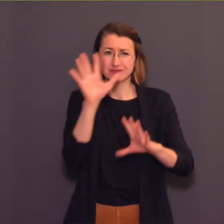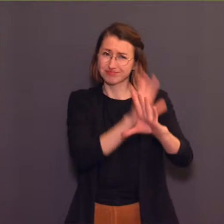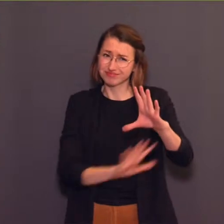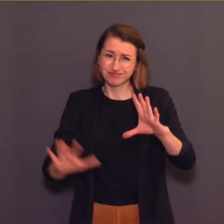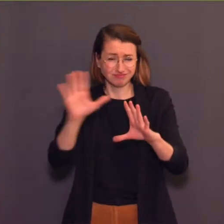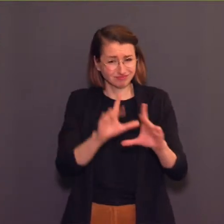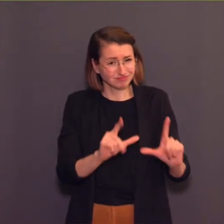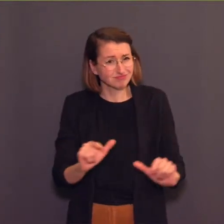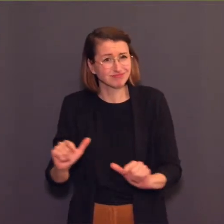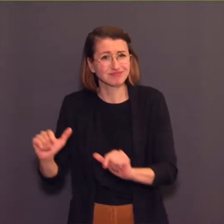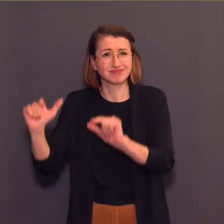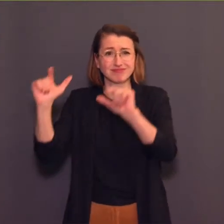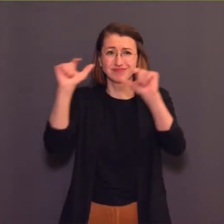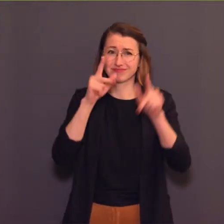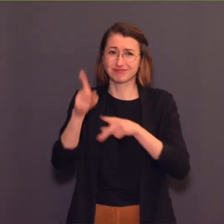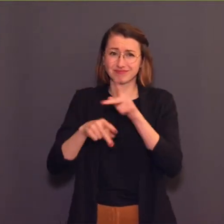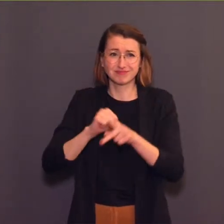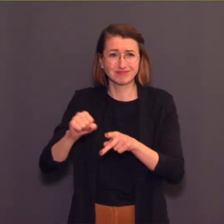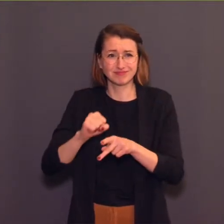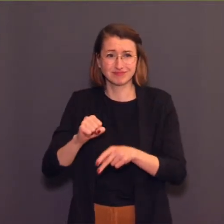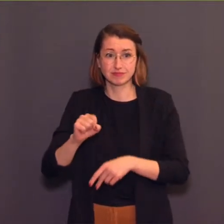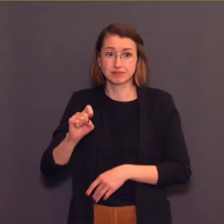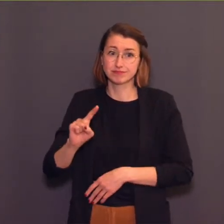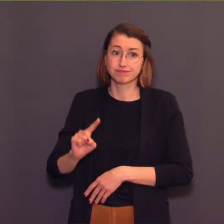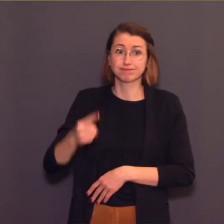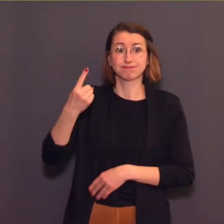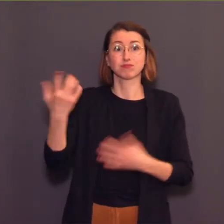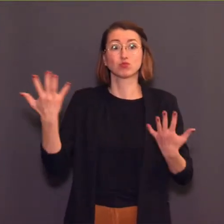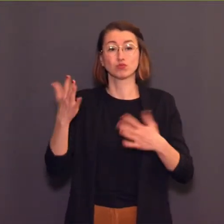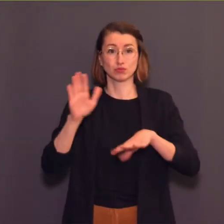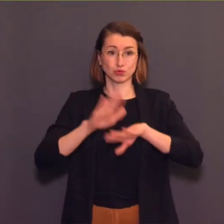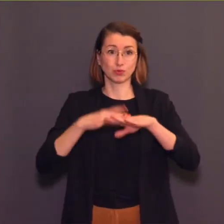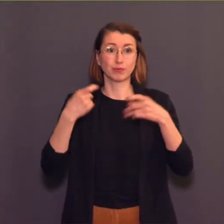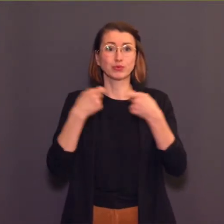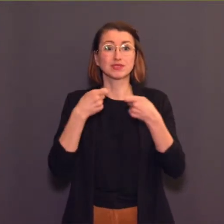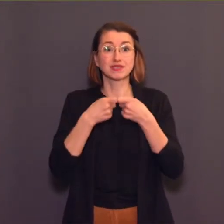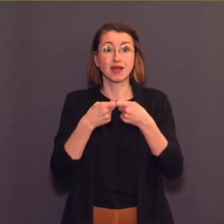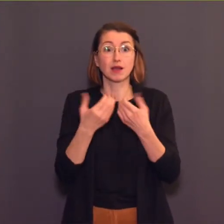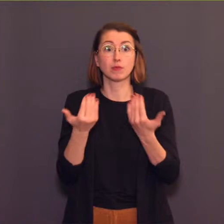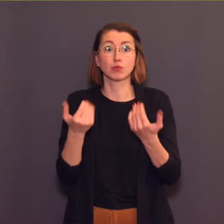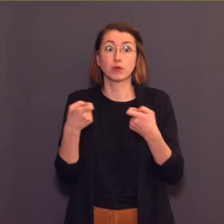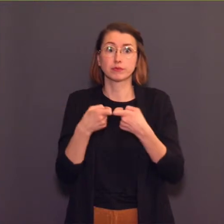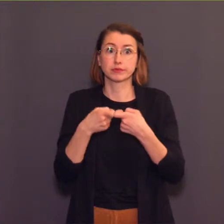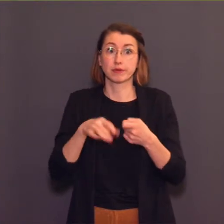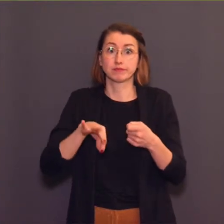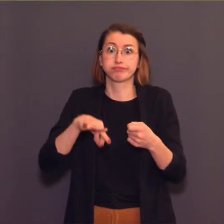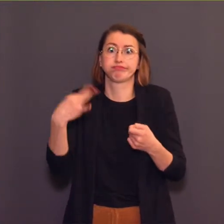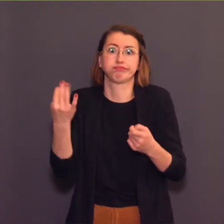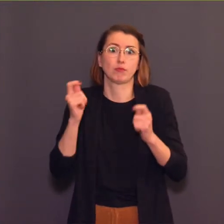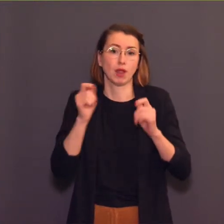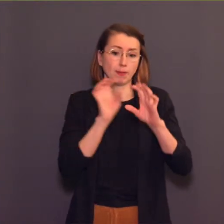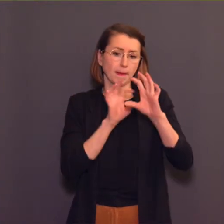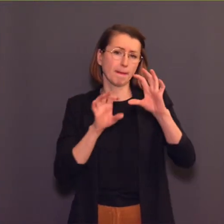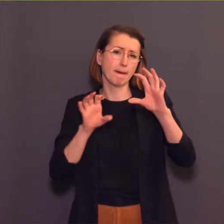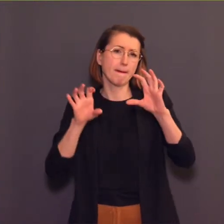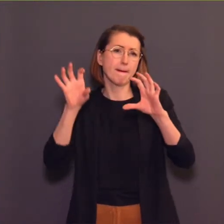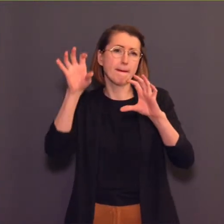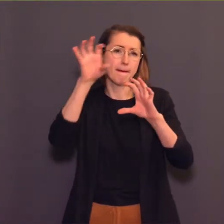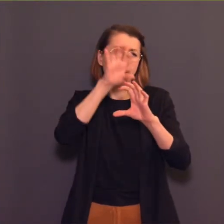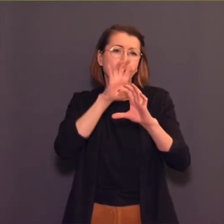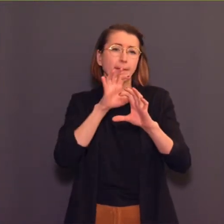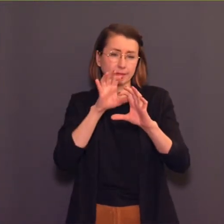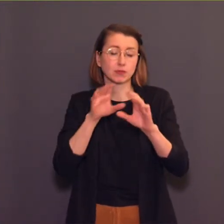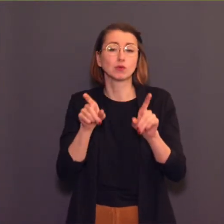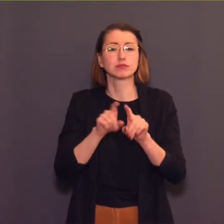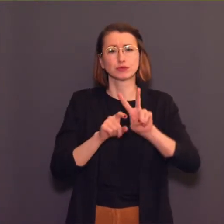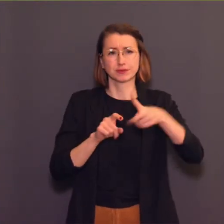élevée à Bruxelles, où il y a une forte concentration d'hôpitaux, on le sait, dans le Hainaut et en Flandre orientale, avec à